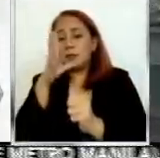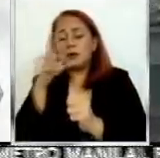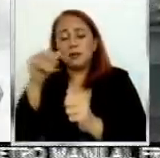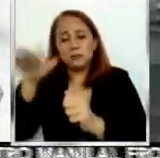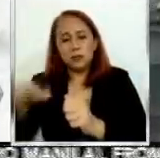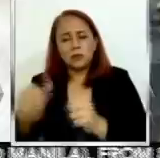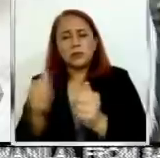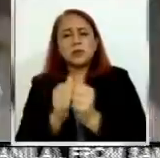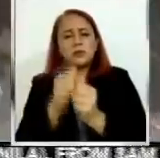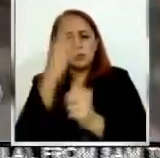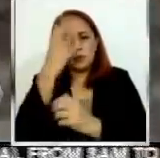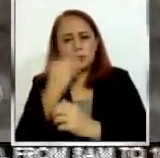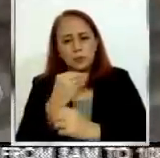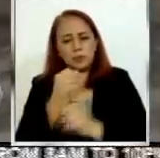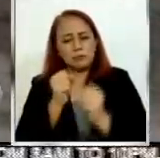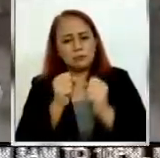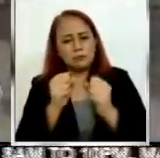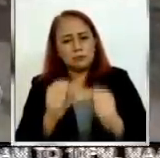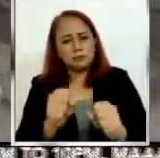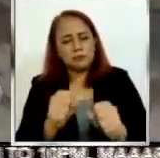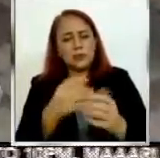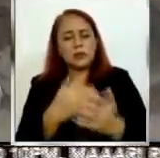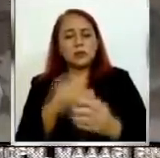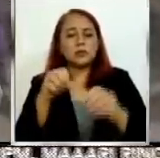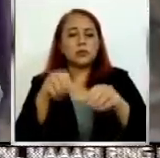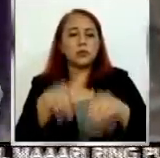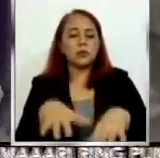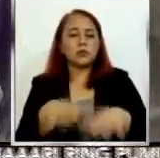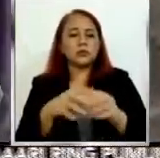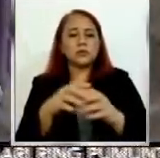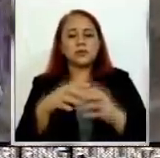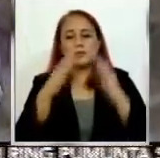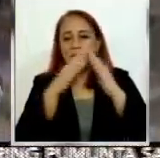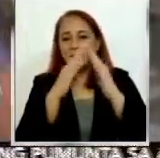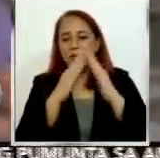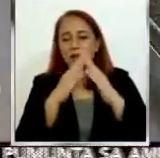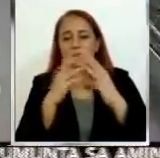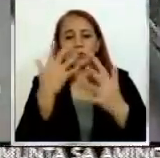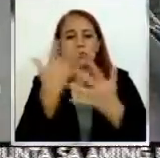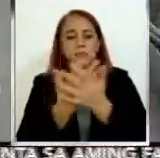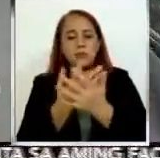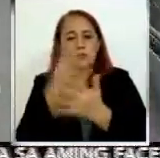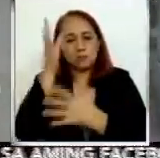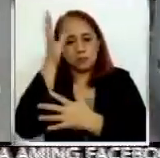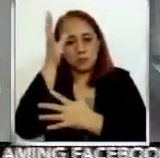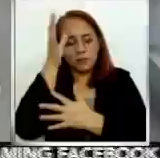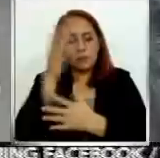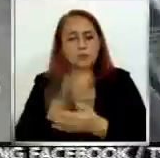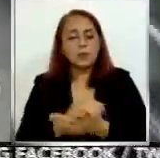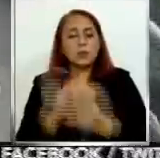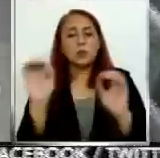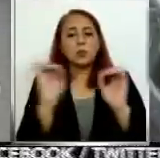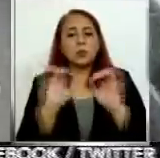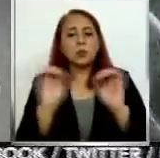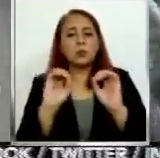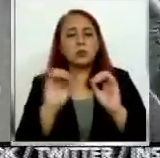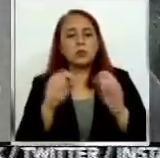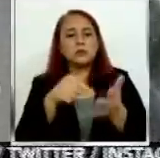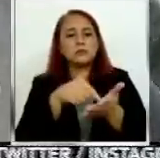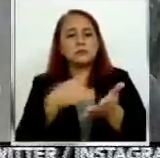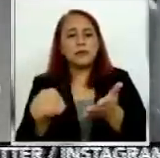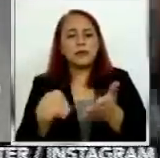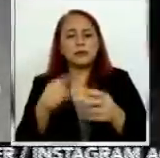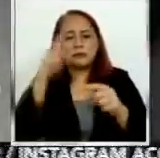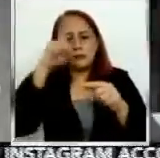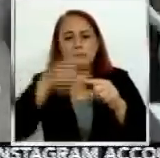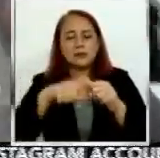sa bangketa. Nawalan daw kasi sila ng matutuluyan nang makulong ang kanyang ama at wala na silang maipambayad sa inuupahang